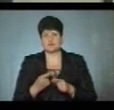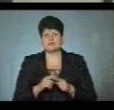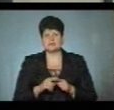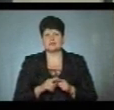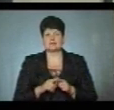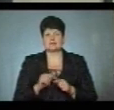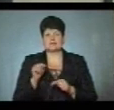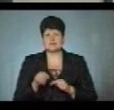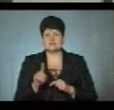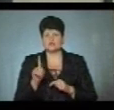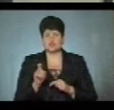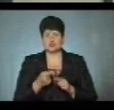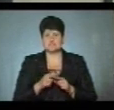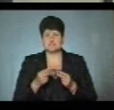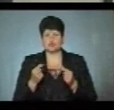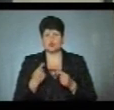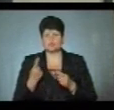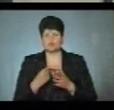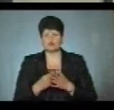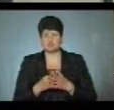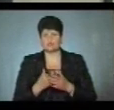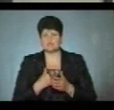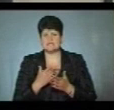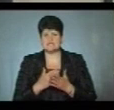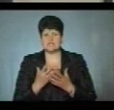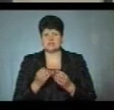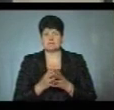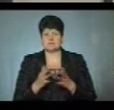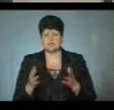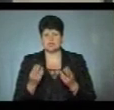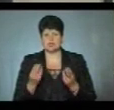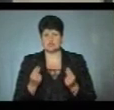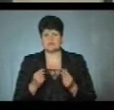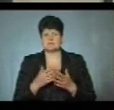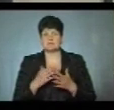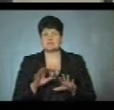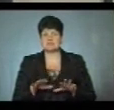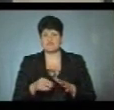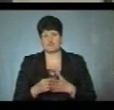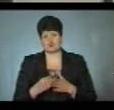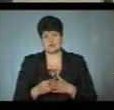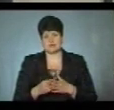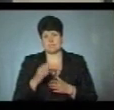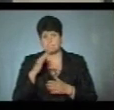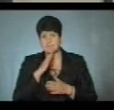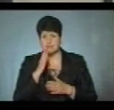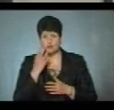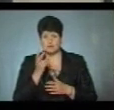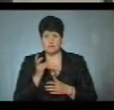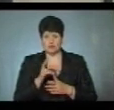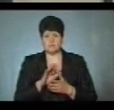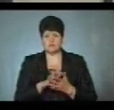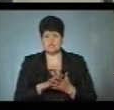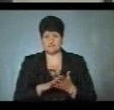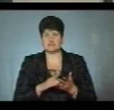оце 1100, це за кошти обласного бюджету. Але в нас ще є більше коштів з місцевих бюджетів. знову ж таки, батьки, коли приходять, пишуть заяви,